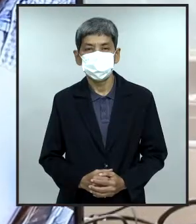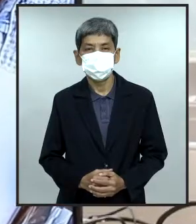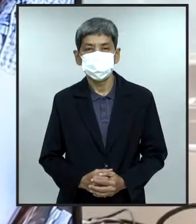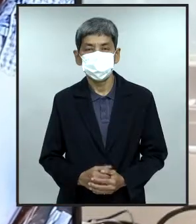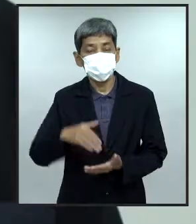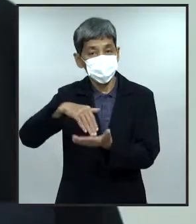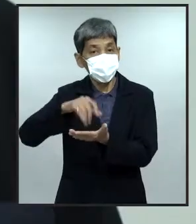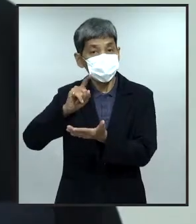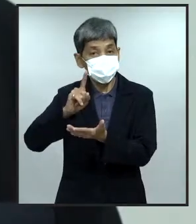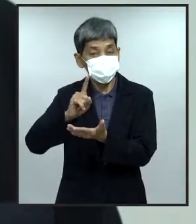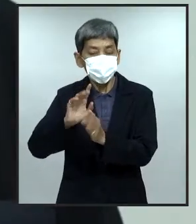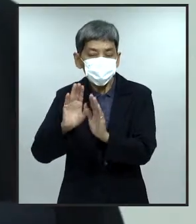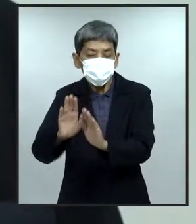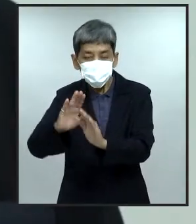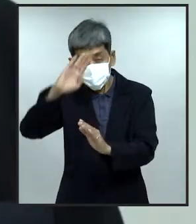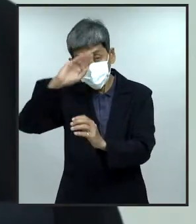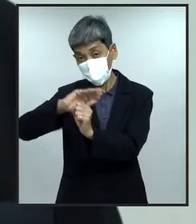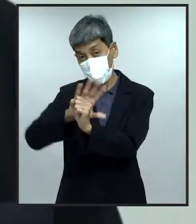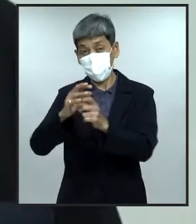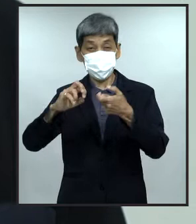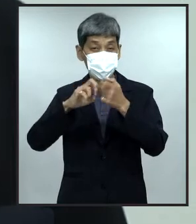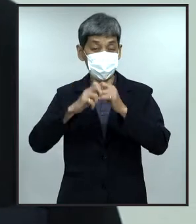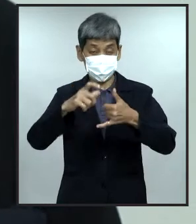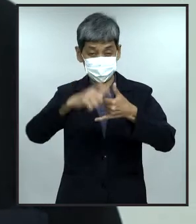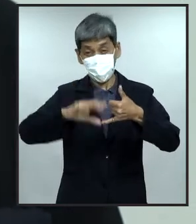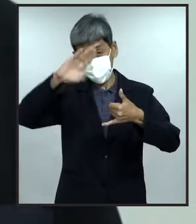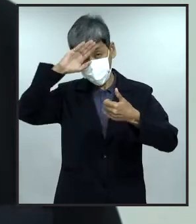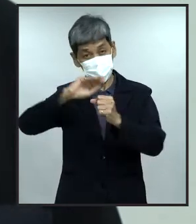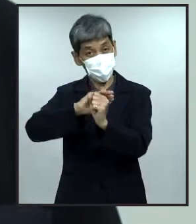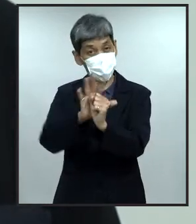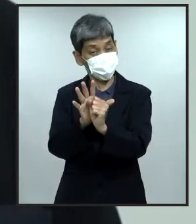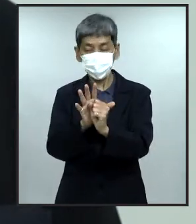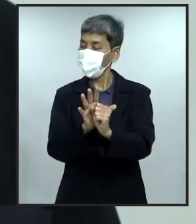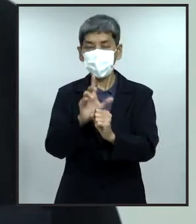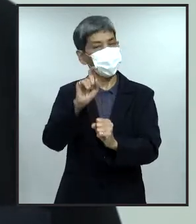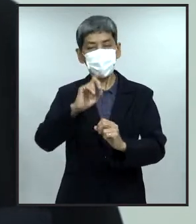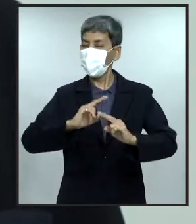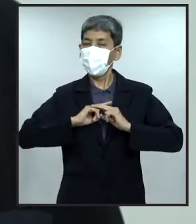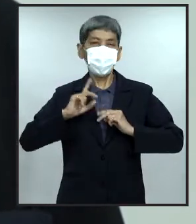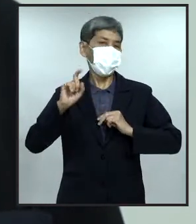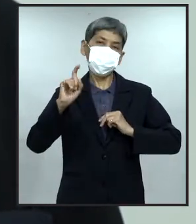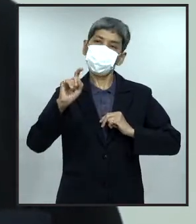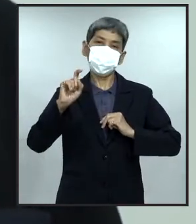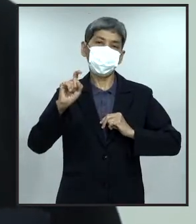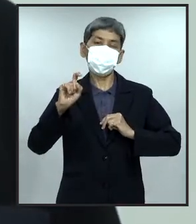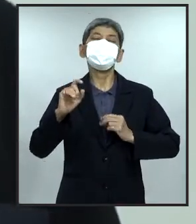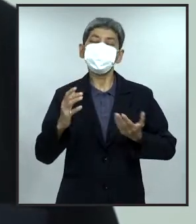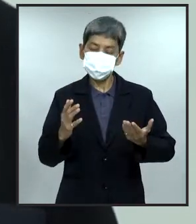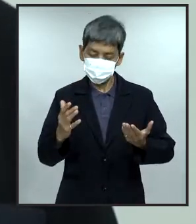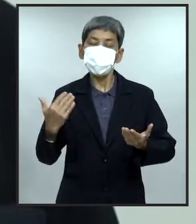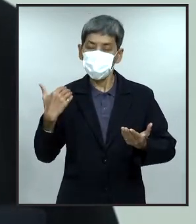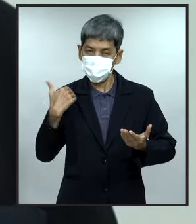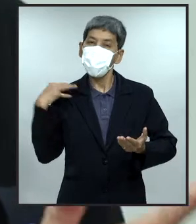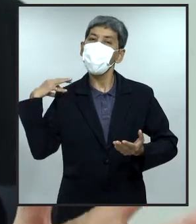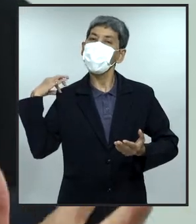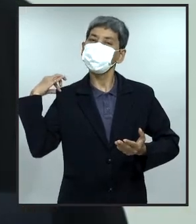ในส่วนของศูนย์พักคอยเนี่ยปัญหาก็คือว่าคนไข้เนี่ยไม่สามารถที่จะช่วยตัวเองได้นะครับมันก็จ